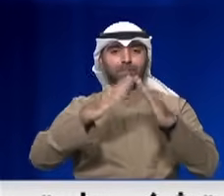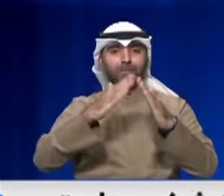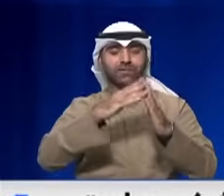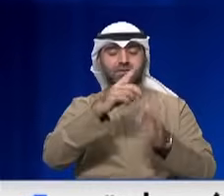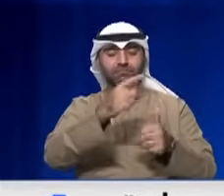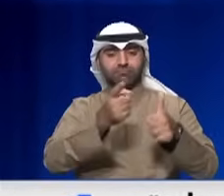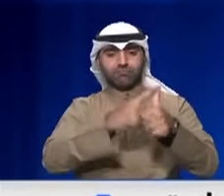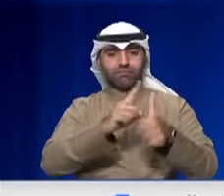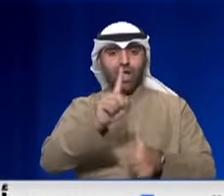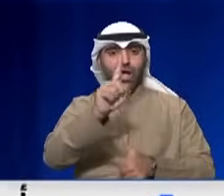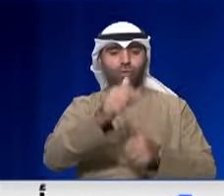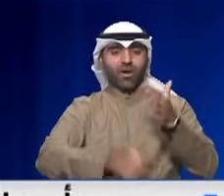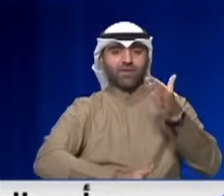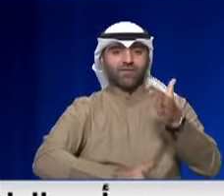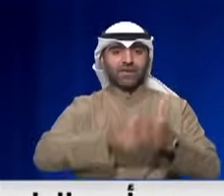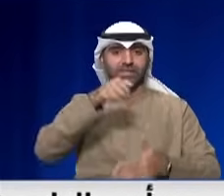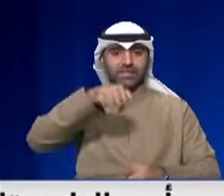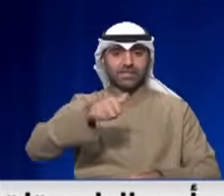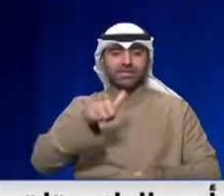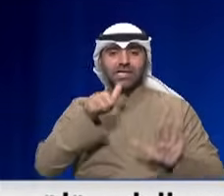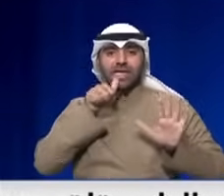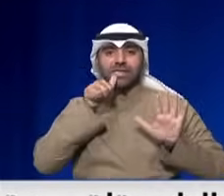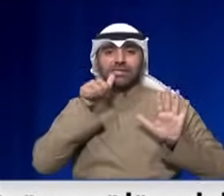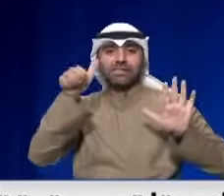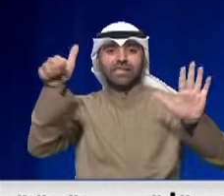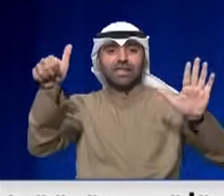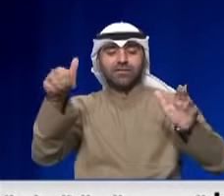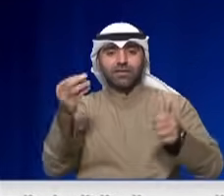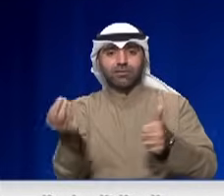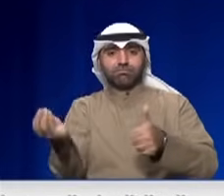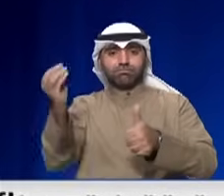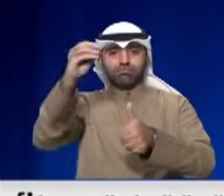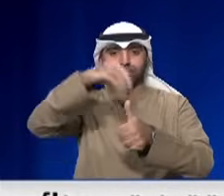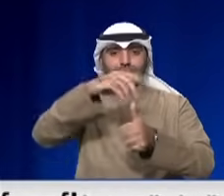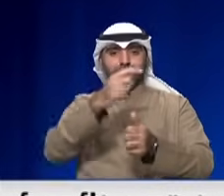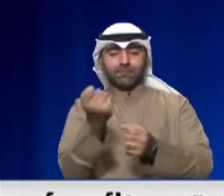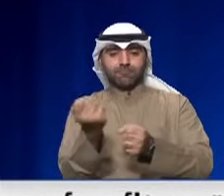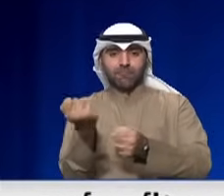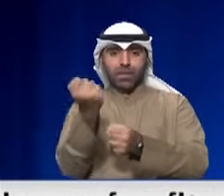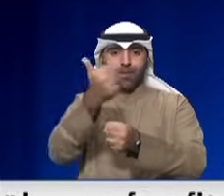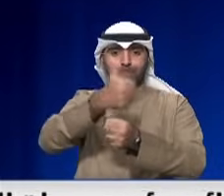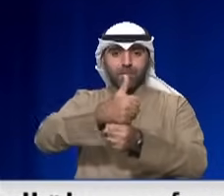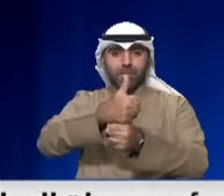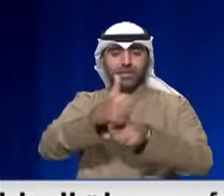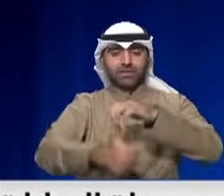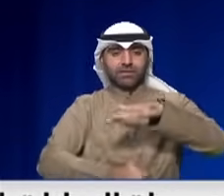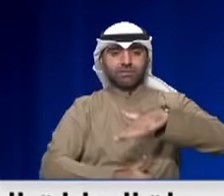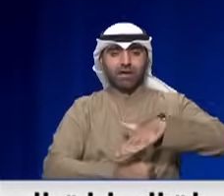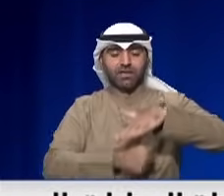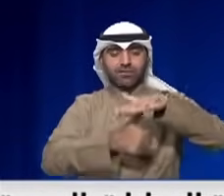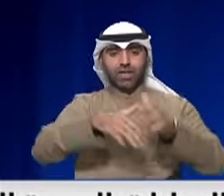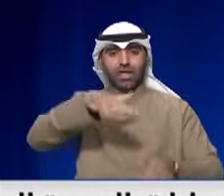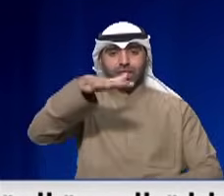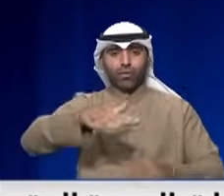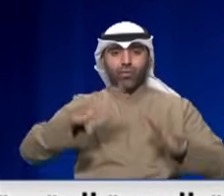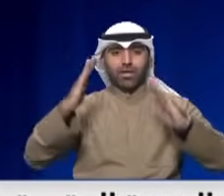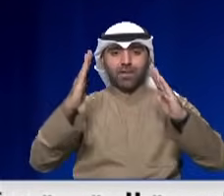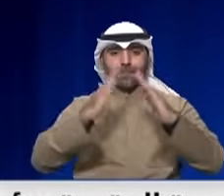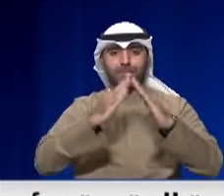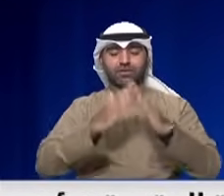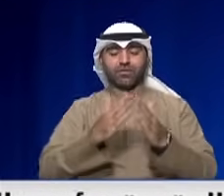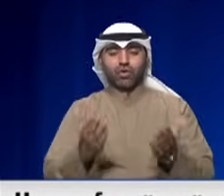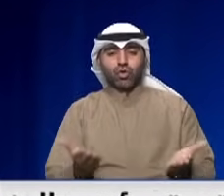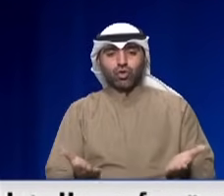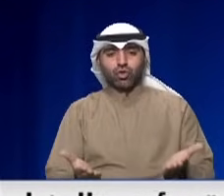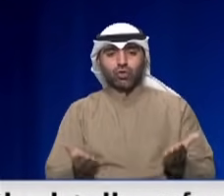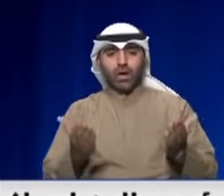العربيه الشقيقه متمنيا سموه رعاه الله لفخامته كل التوفيق والسداد لمواصله مسيره الخير